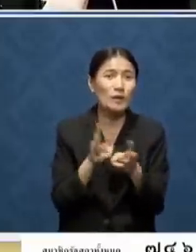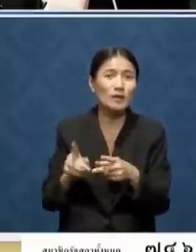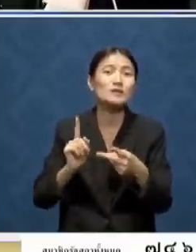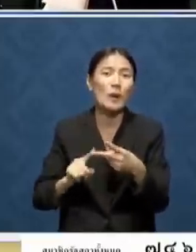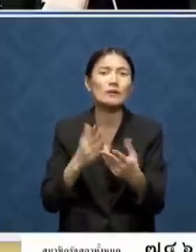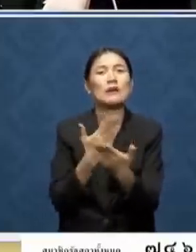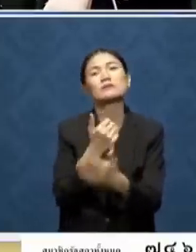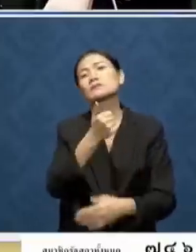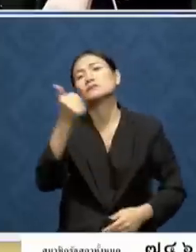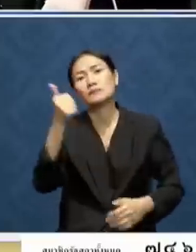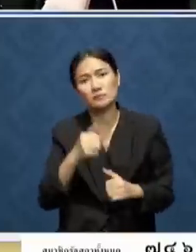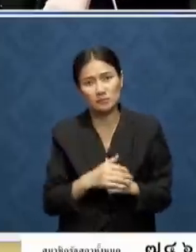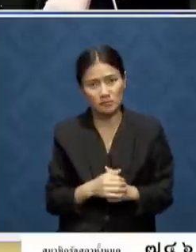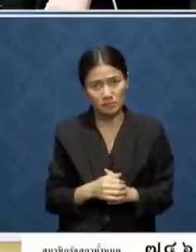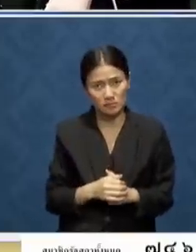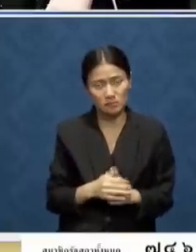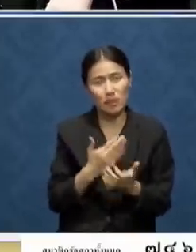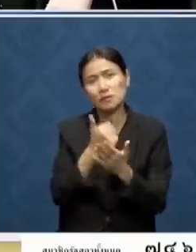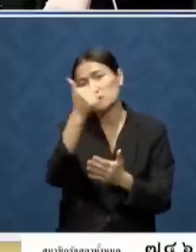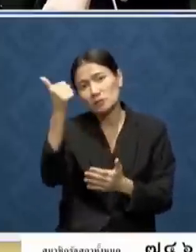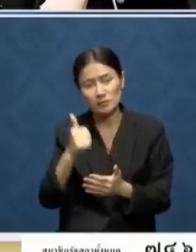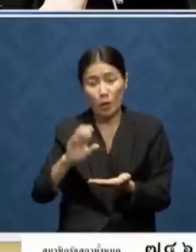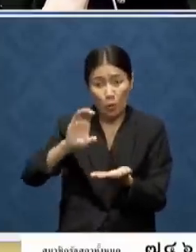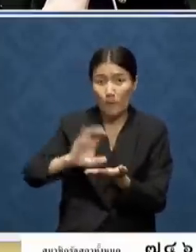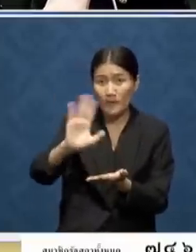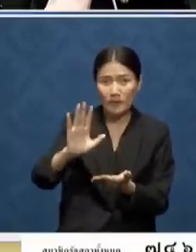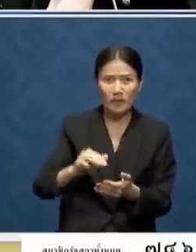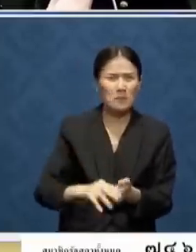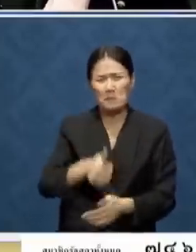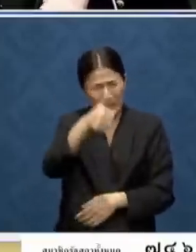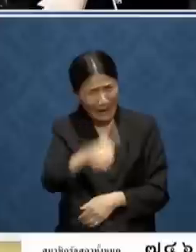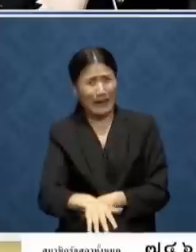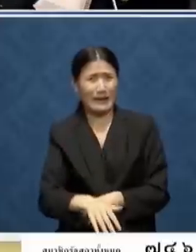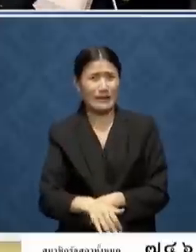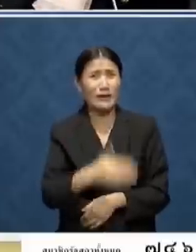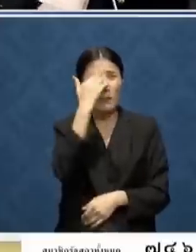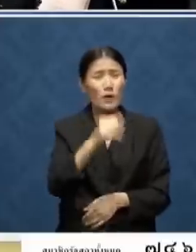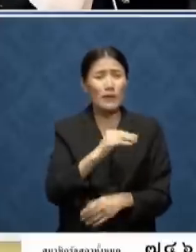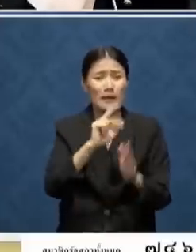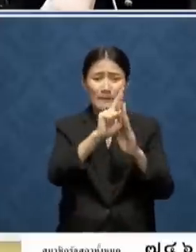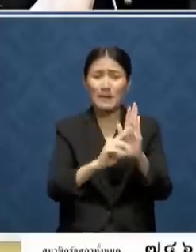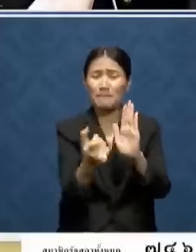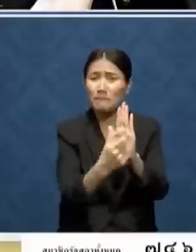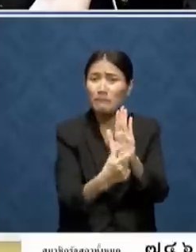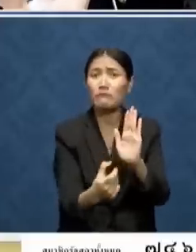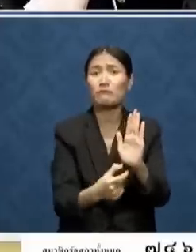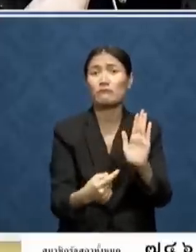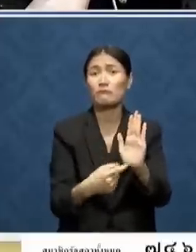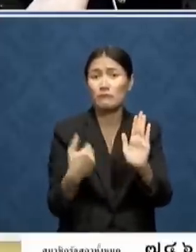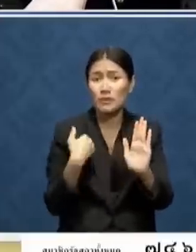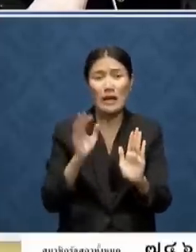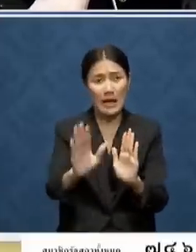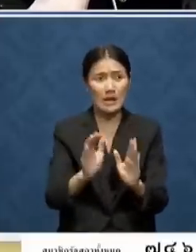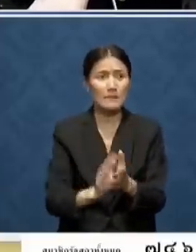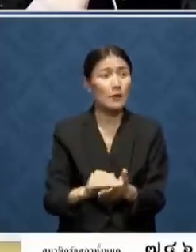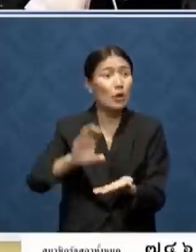งบประมาณนะคะซึ่งก็ไม่ได้อีกถ้าไม่แก้กรอบวินัยการเงินการคลังค่ะขอไล่มาจากข้างล่างก่อนขายกองทุน